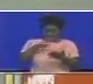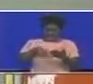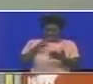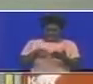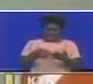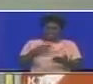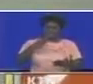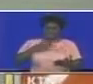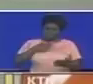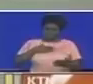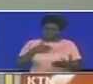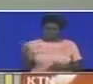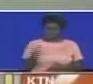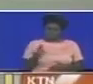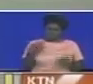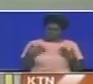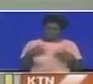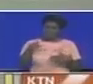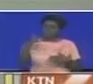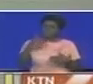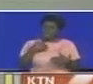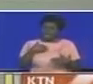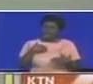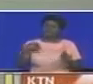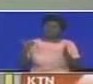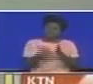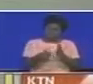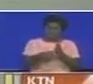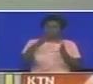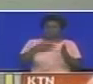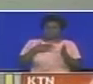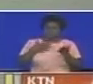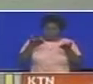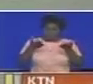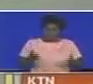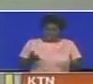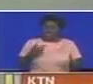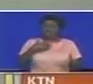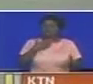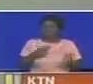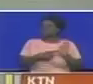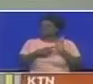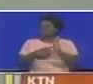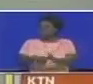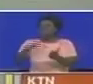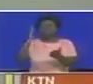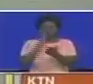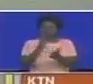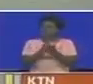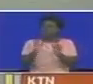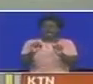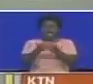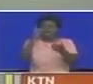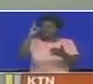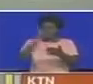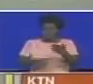sisi wasomaji wa habari huwa tuna masaibu yetu pia. Leo basi tumeamua kukufichulia yanayofanyika nyuma ya kamera na